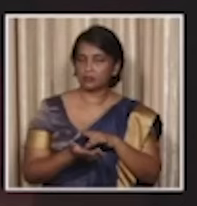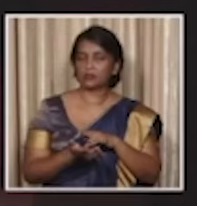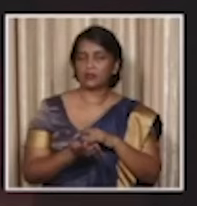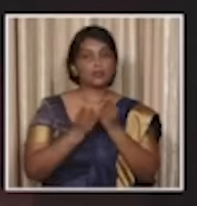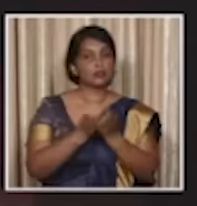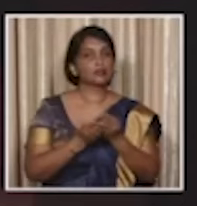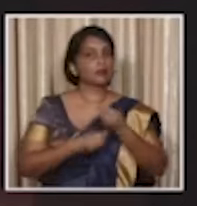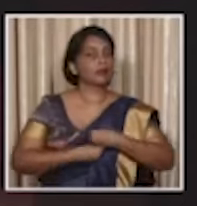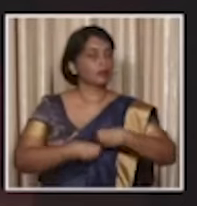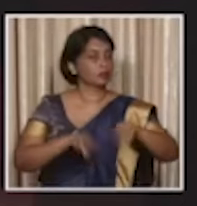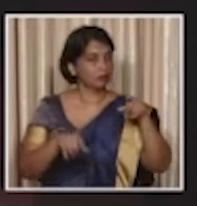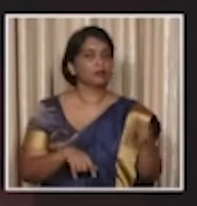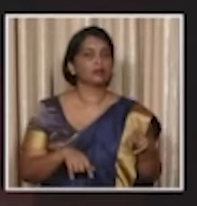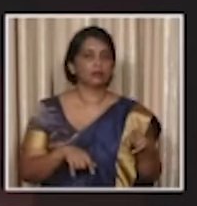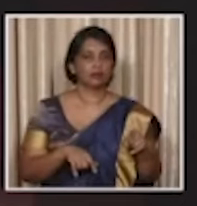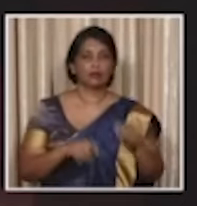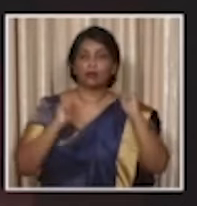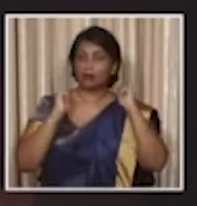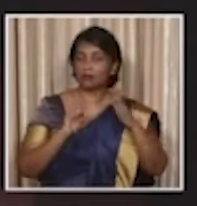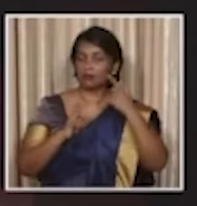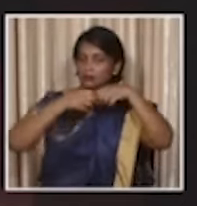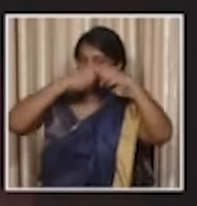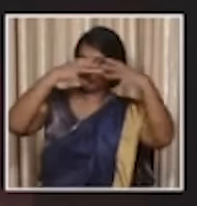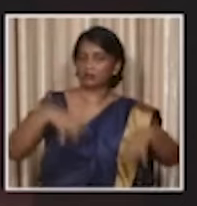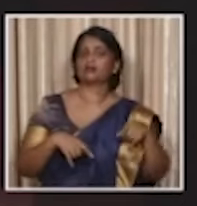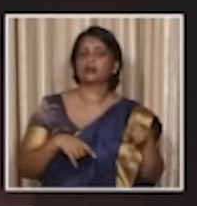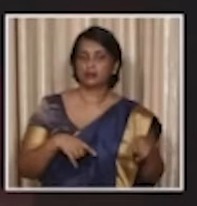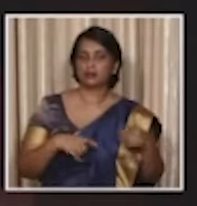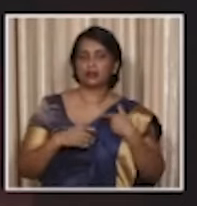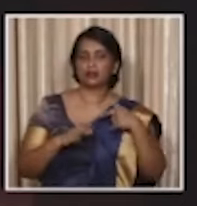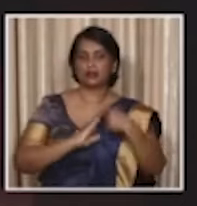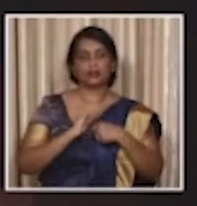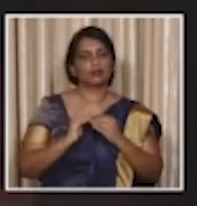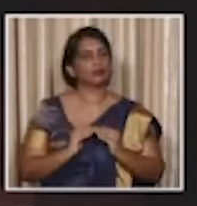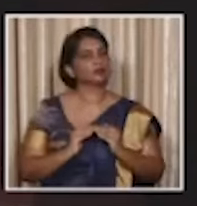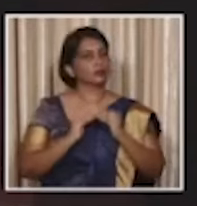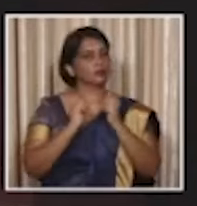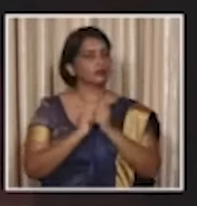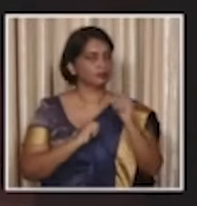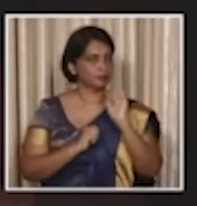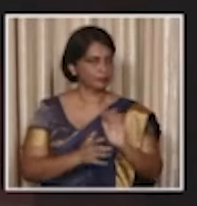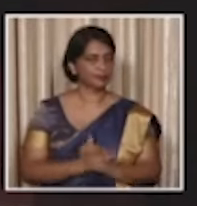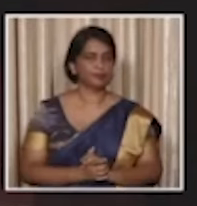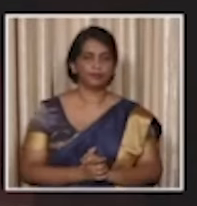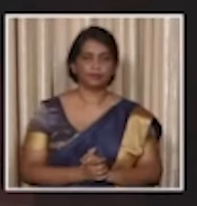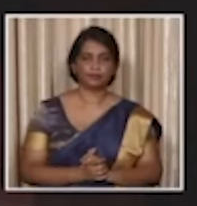සම්පත් බෙදී යාමේ සාධාරණ ව්‍යුහය තුළ අපි මේ රට ගොඩ ගැනීමේ වැඩසටහන ක්‍රියාත්මක